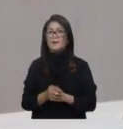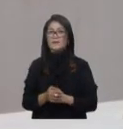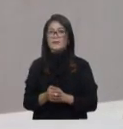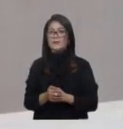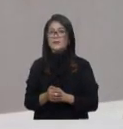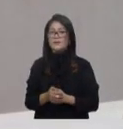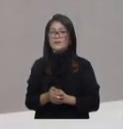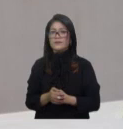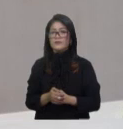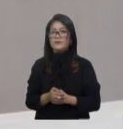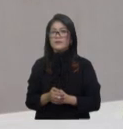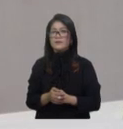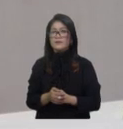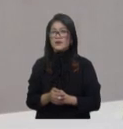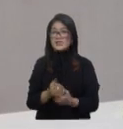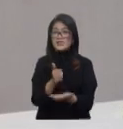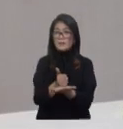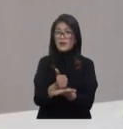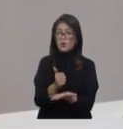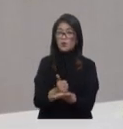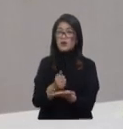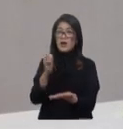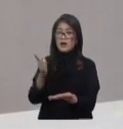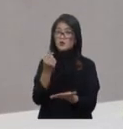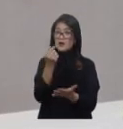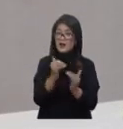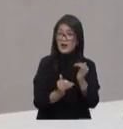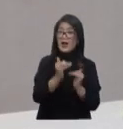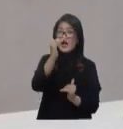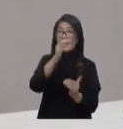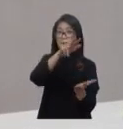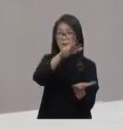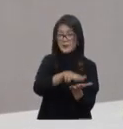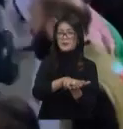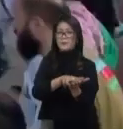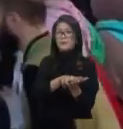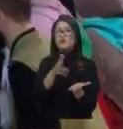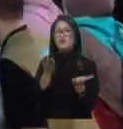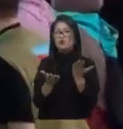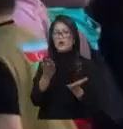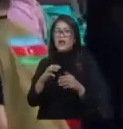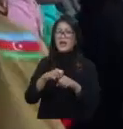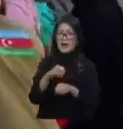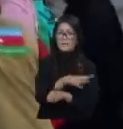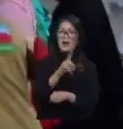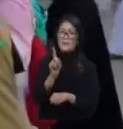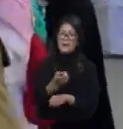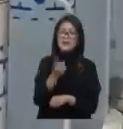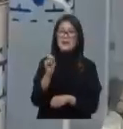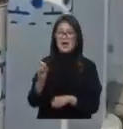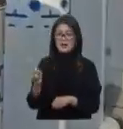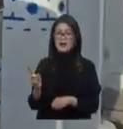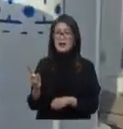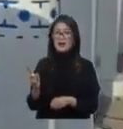tersebut benar-benar dilaksanakan, tentunya atau pastinya mungkin berdampak pada